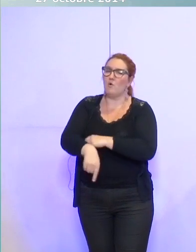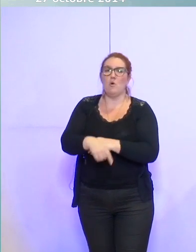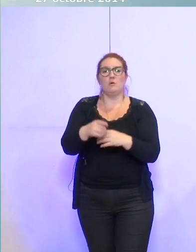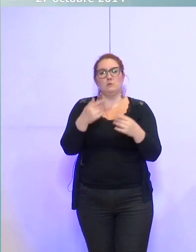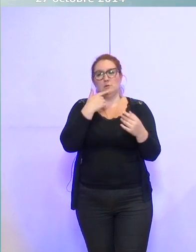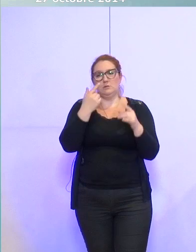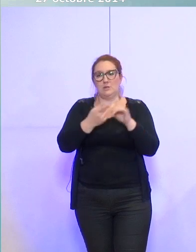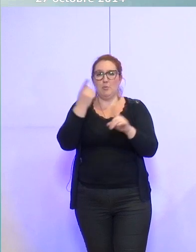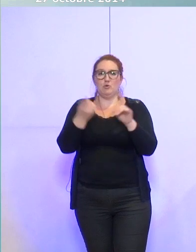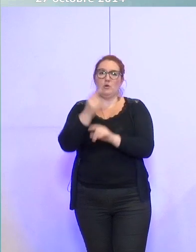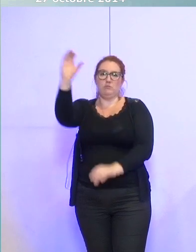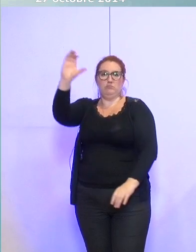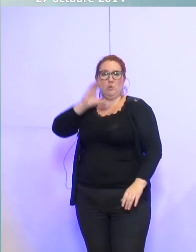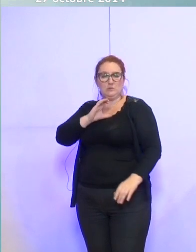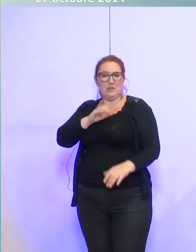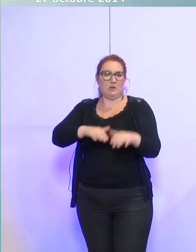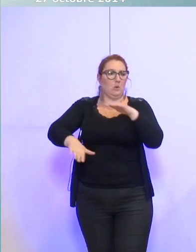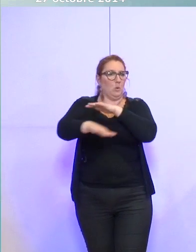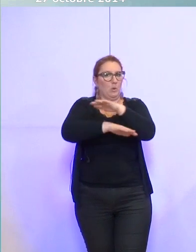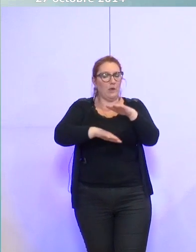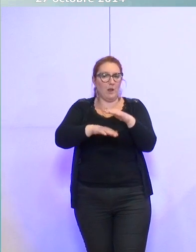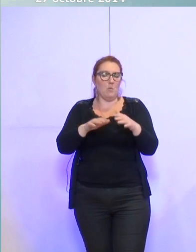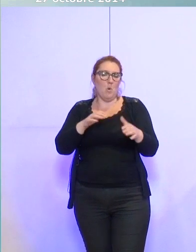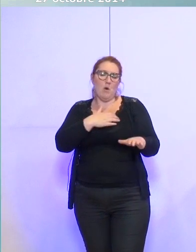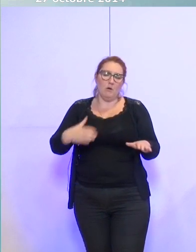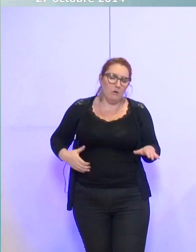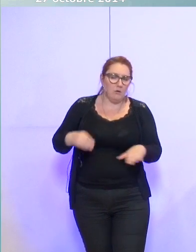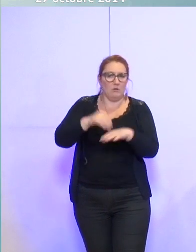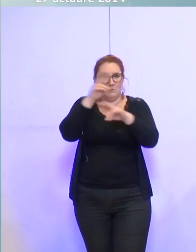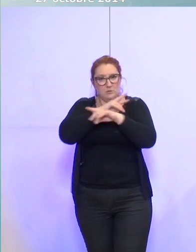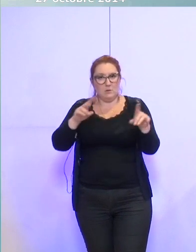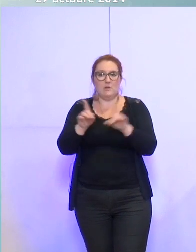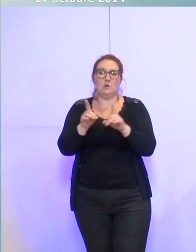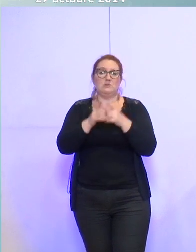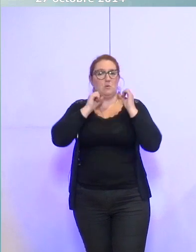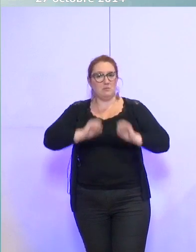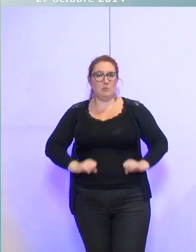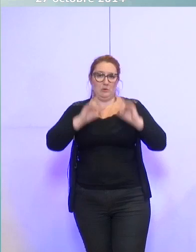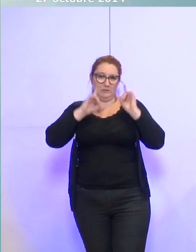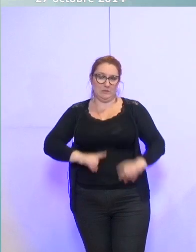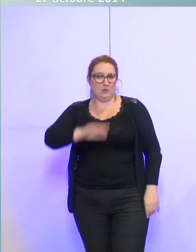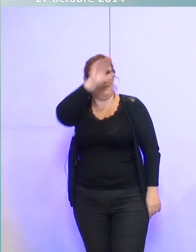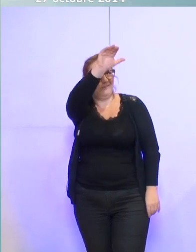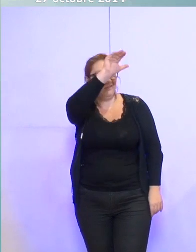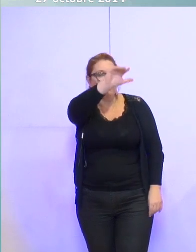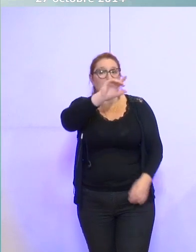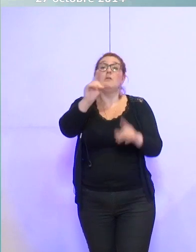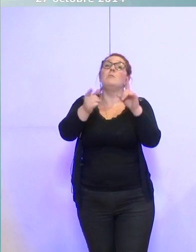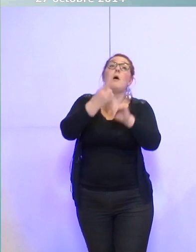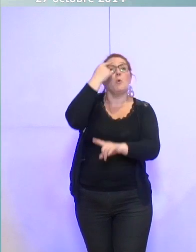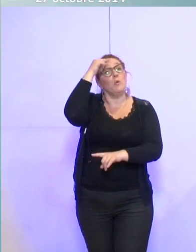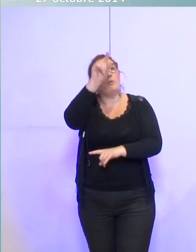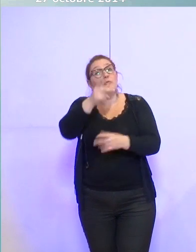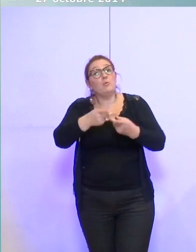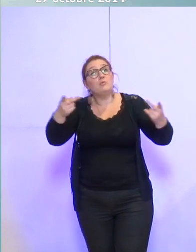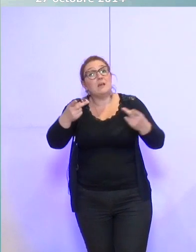des collectivités territoriales et qui interpelle nos députés et sénateurs attachés à la sauvegarde du service public, qui porte ce